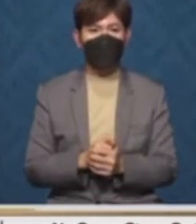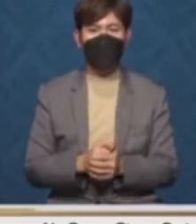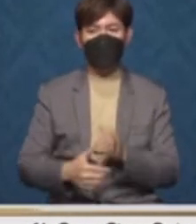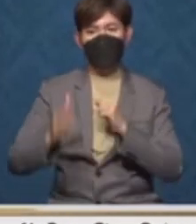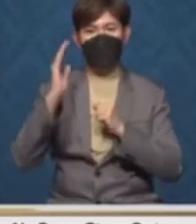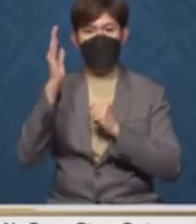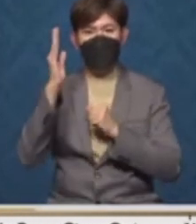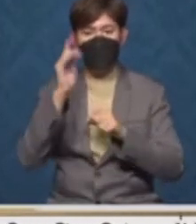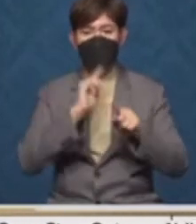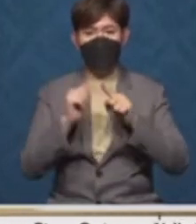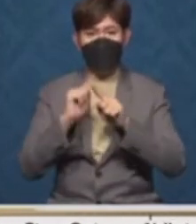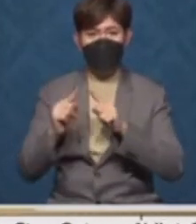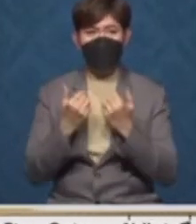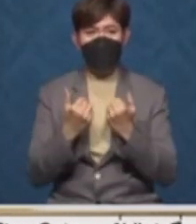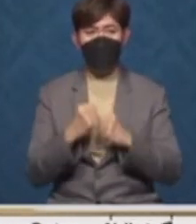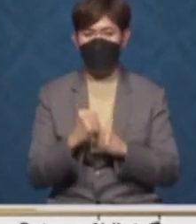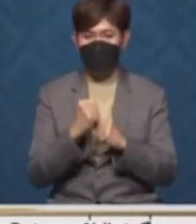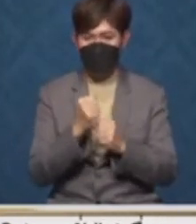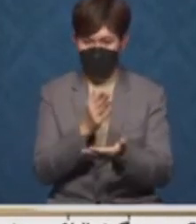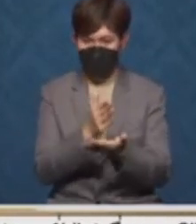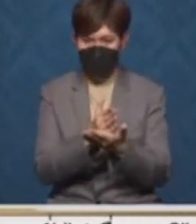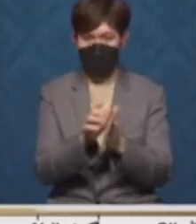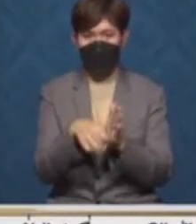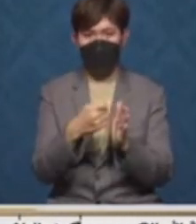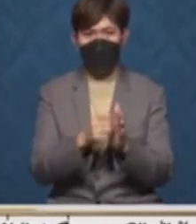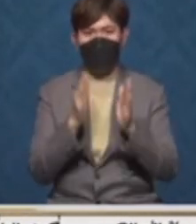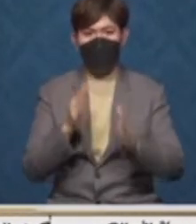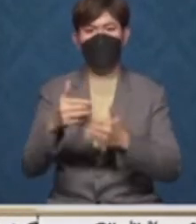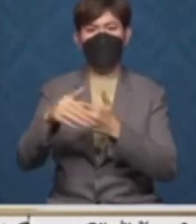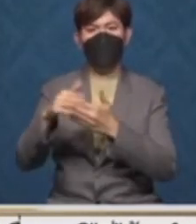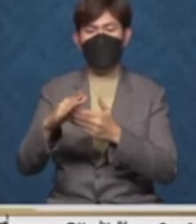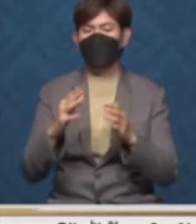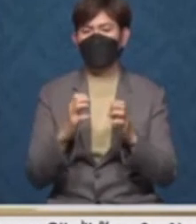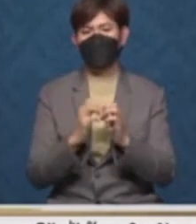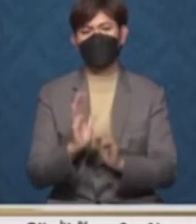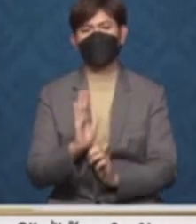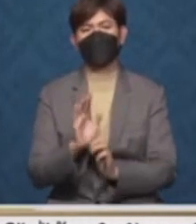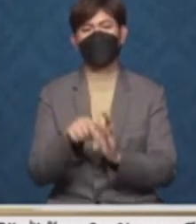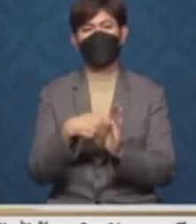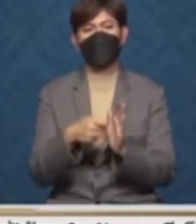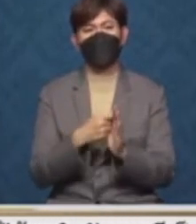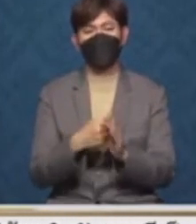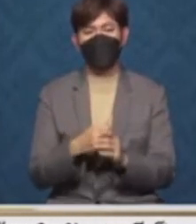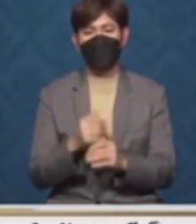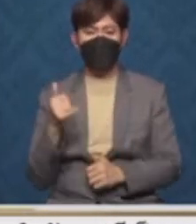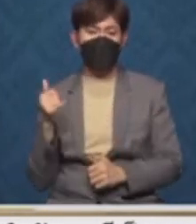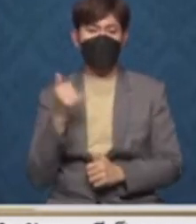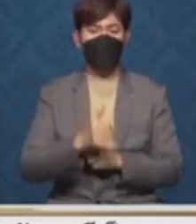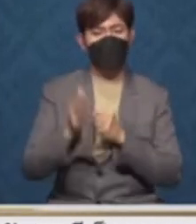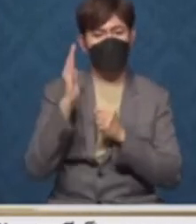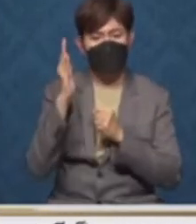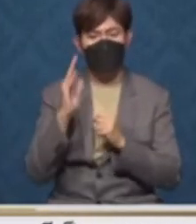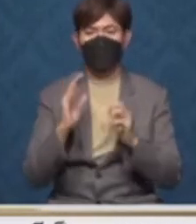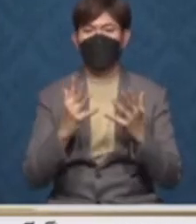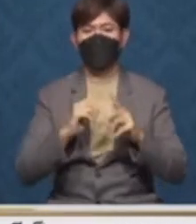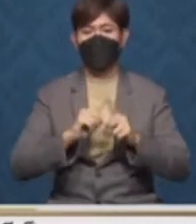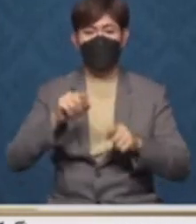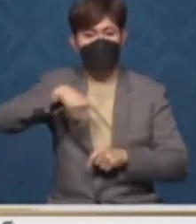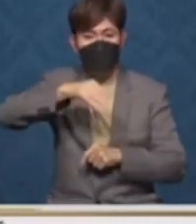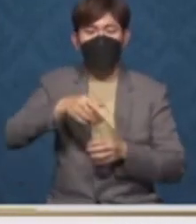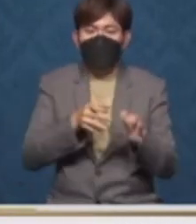ายนั้นที่พยายามห้ามก็คือว่าอย่าไปเอาผลภายนอกเข้ามานะครับเพราะว่าเขาไม่มีสิทธิ์มาชี้แจงของเราเนี่ยมีสิทธิ์ชี้แจง